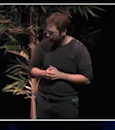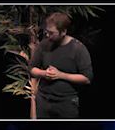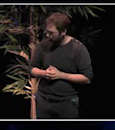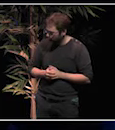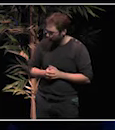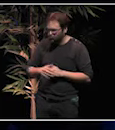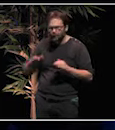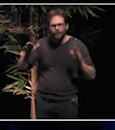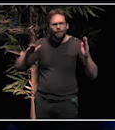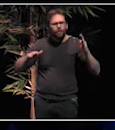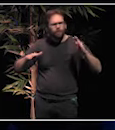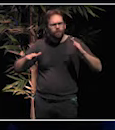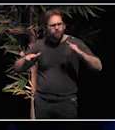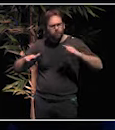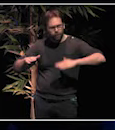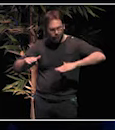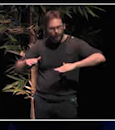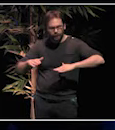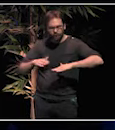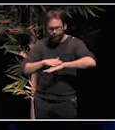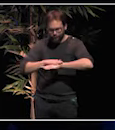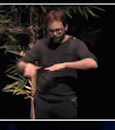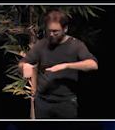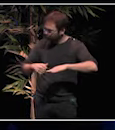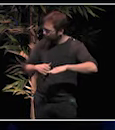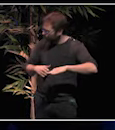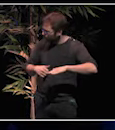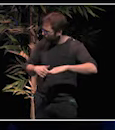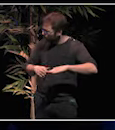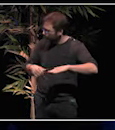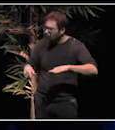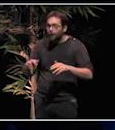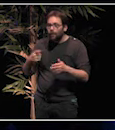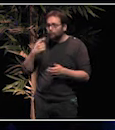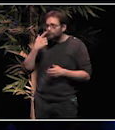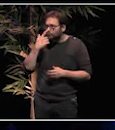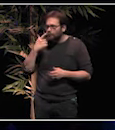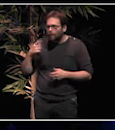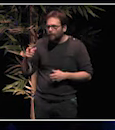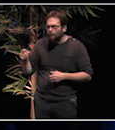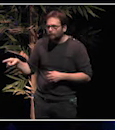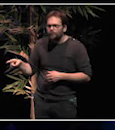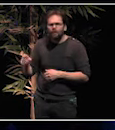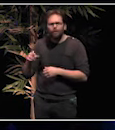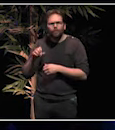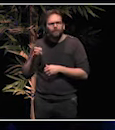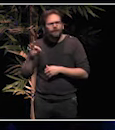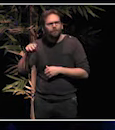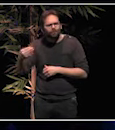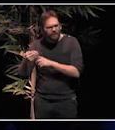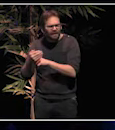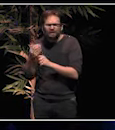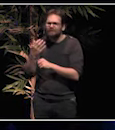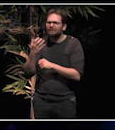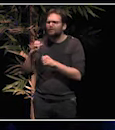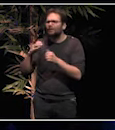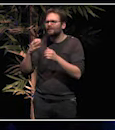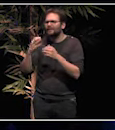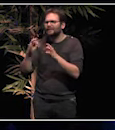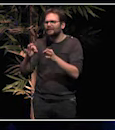redescendre à plat. Et on peut se dire, effectivement, on peut se dire, par exemple, UTMB, 170 km, en gros, c'est